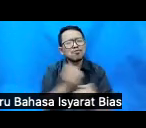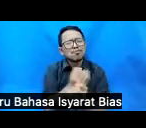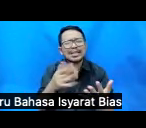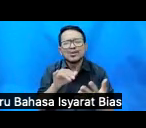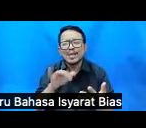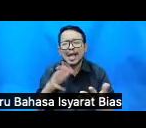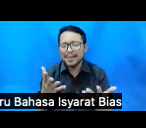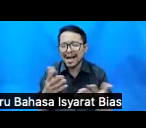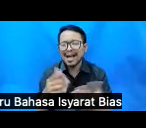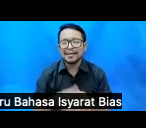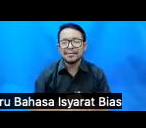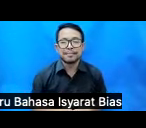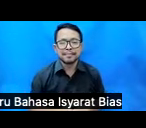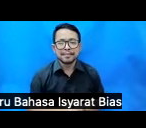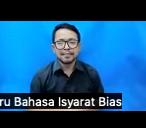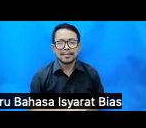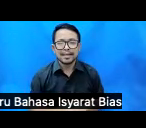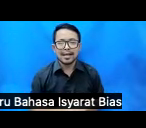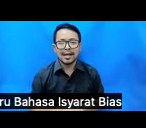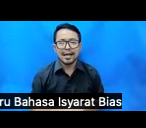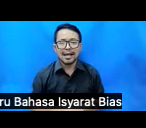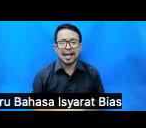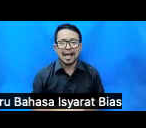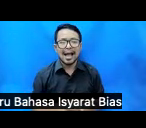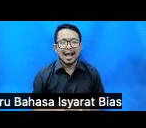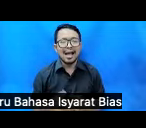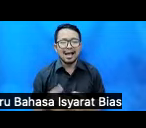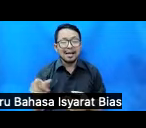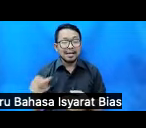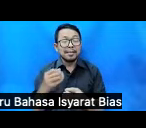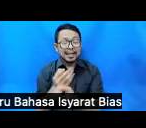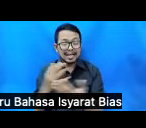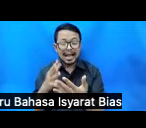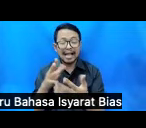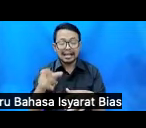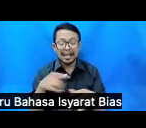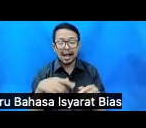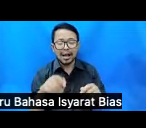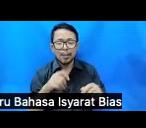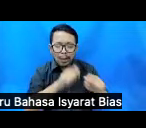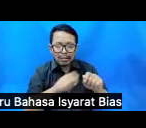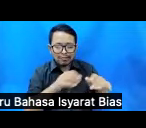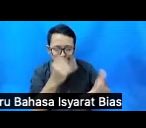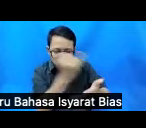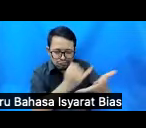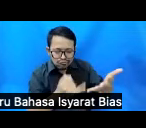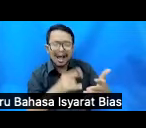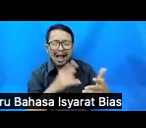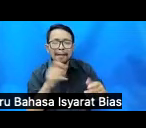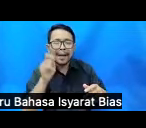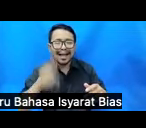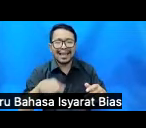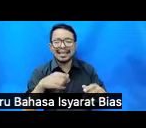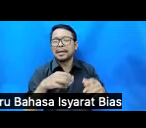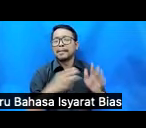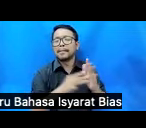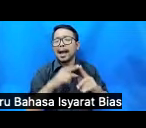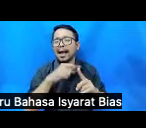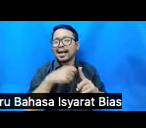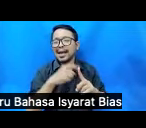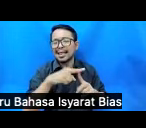Warga ikut membentuk lebih detail lagi ruang publik tersebut melalui maket ini. Mungkin awalnya warga sedikit